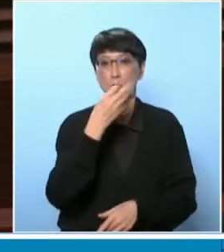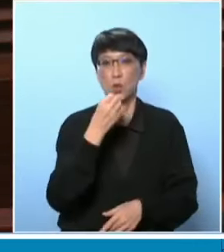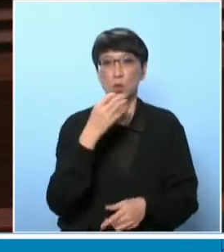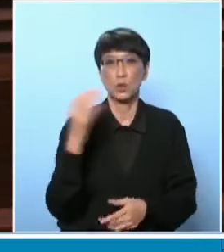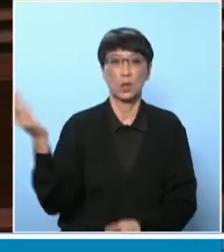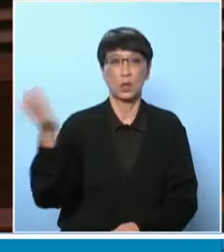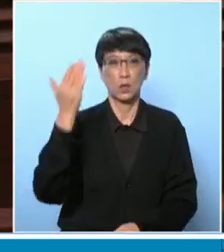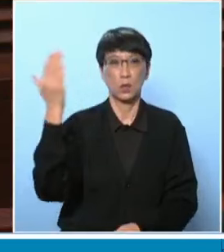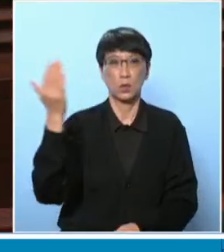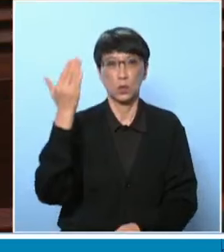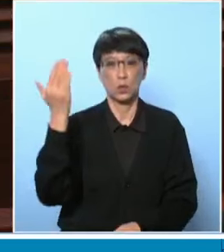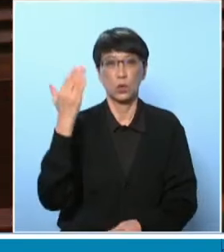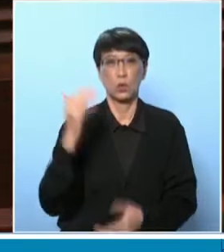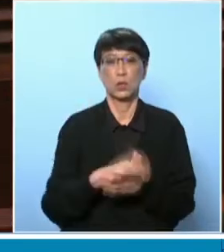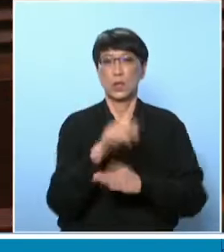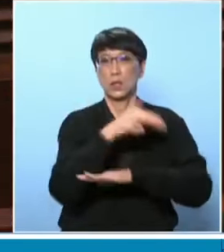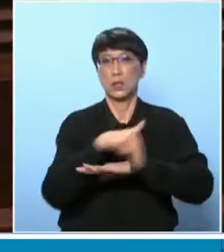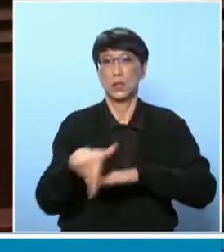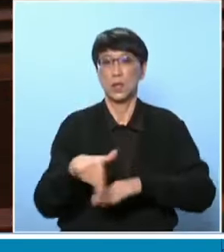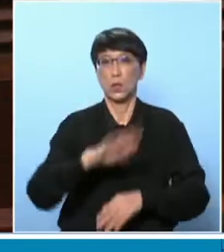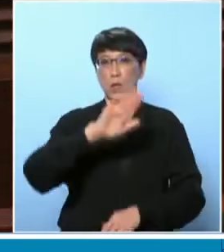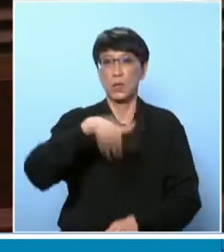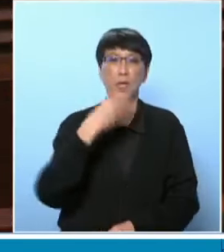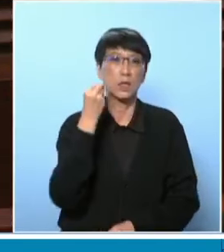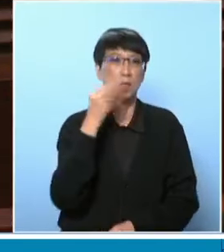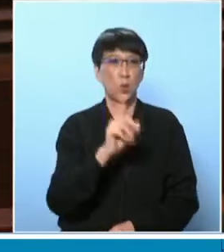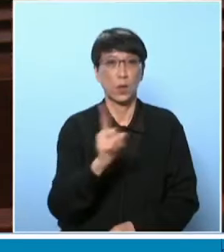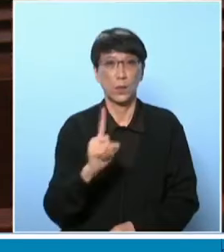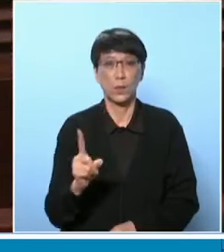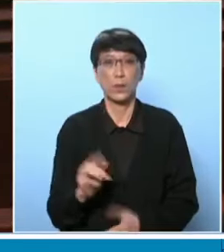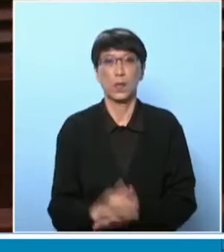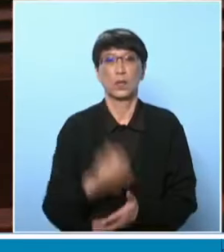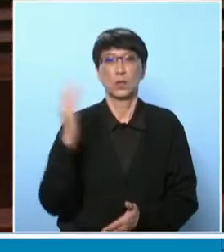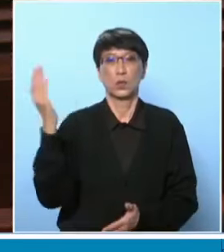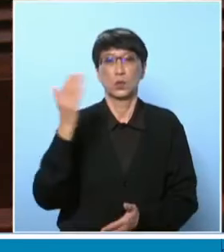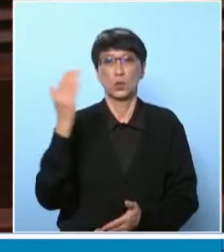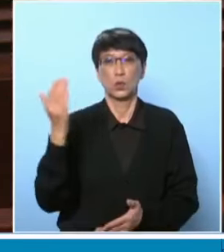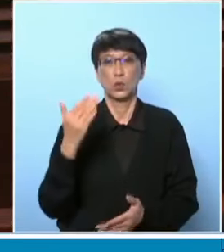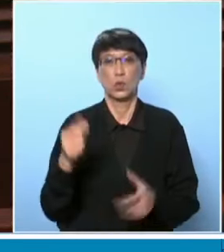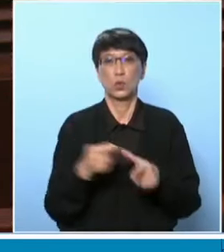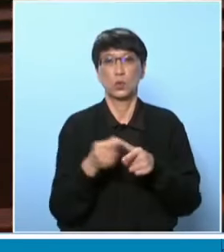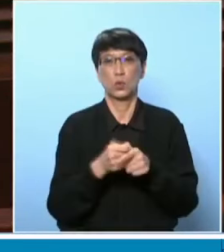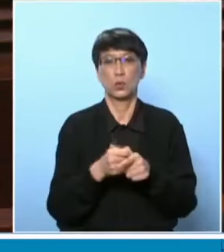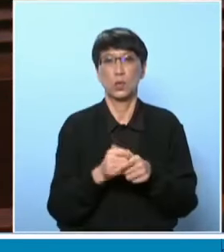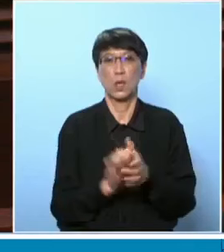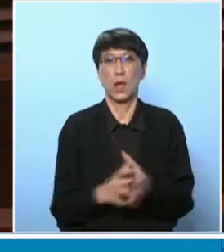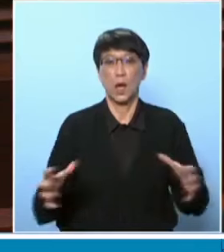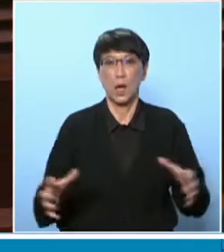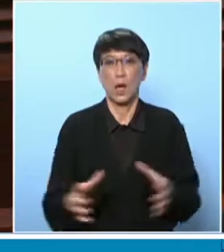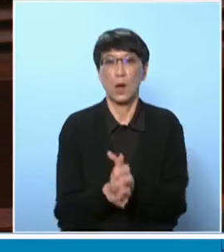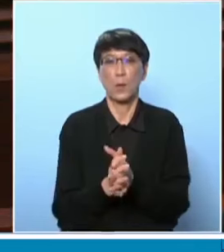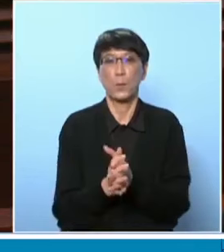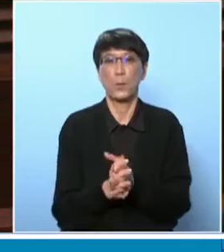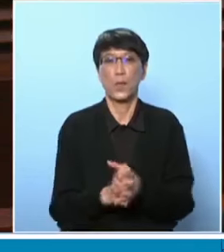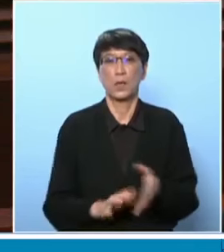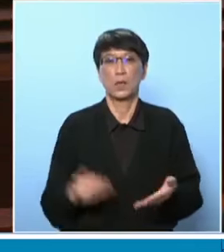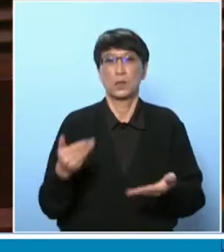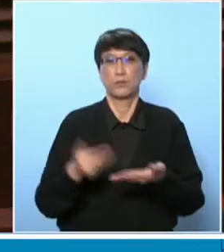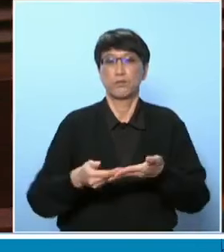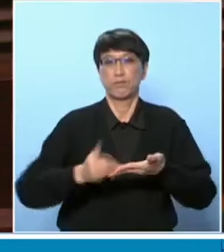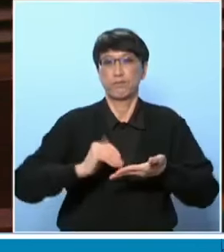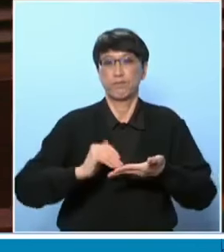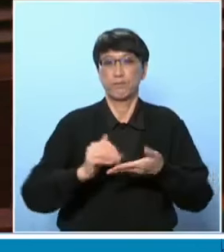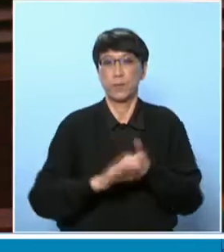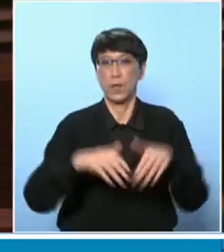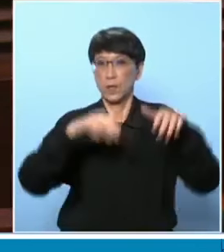遊產品，宣傳訪港的旅遊優惠，以及與旅遊品牌合作推出旅遊套票，吸引中東旅客訪港。